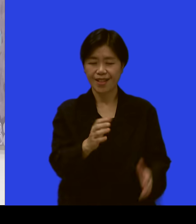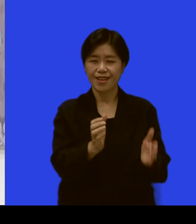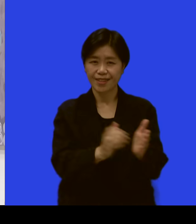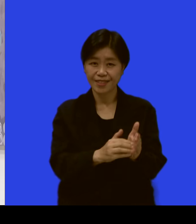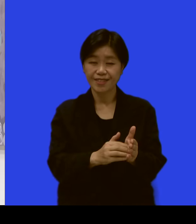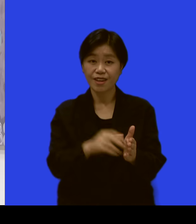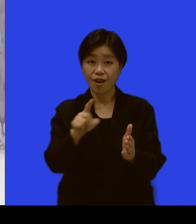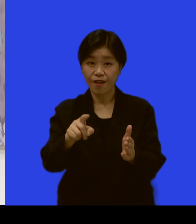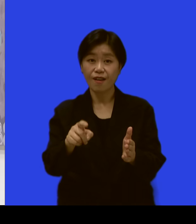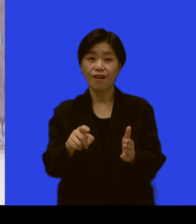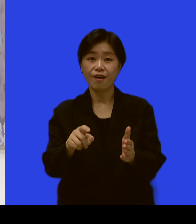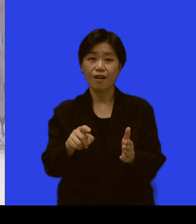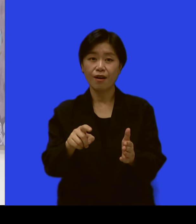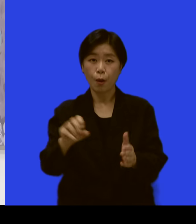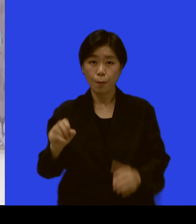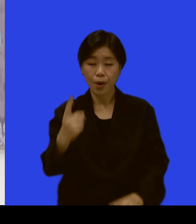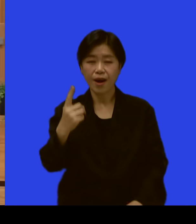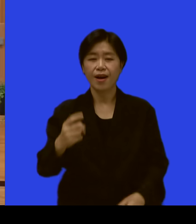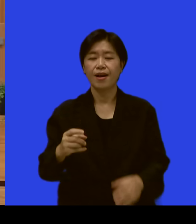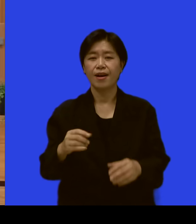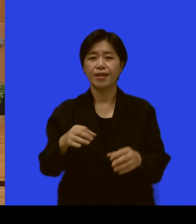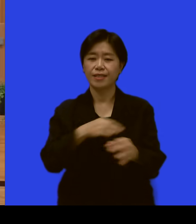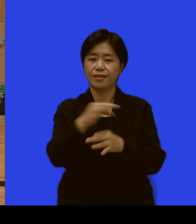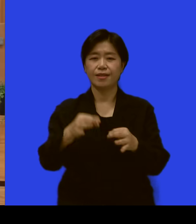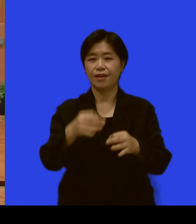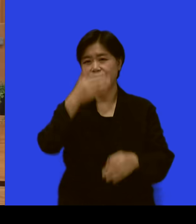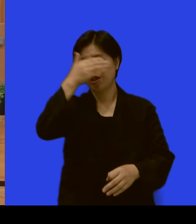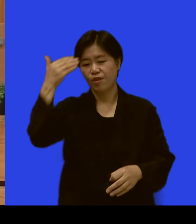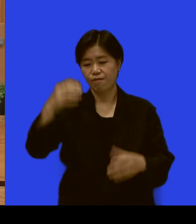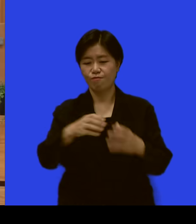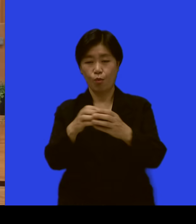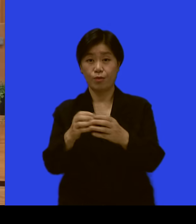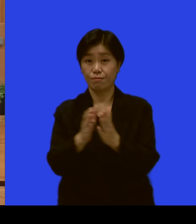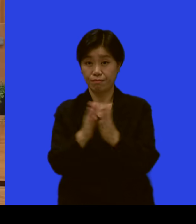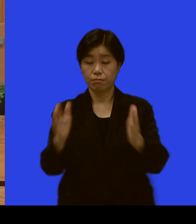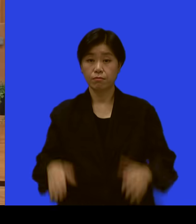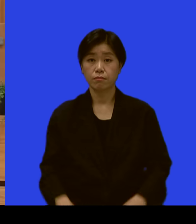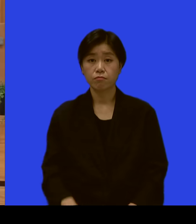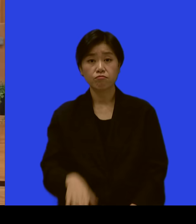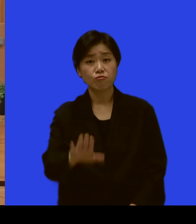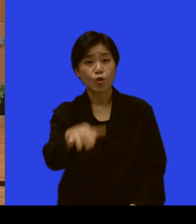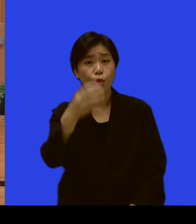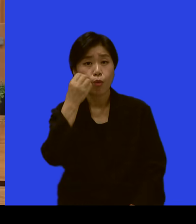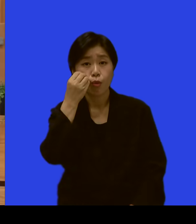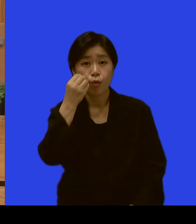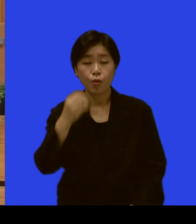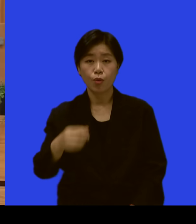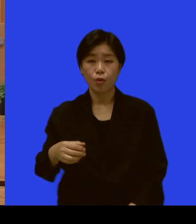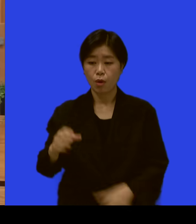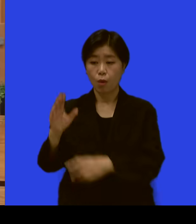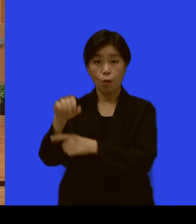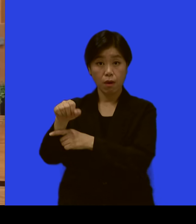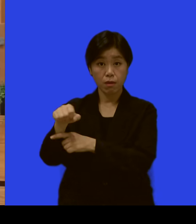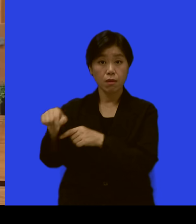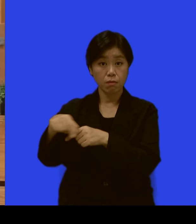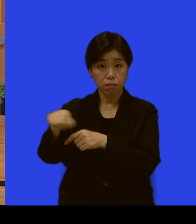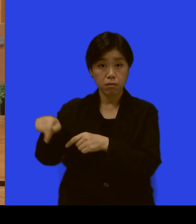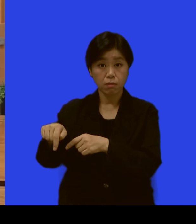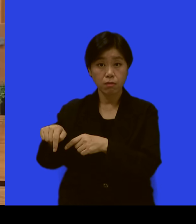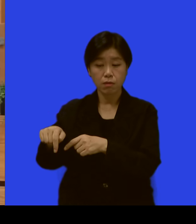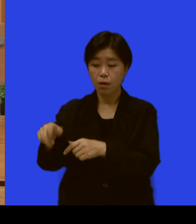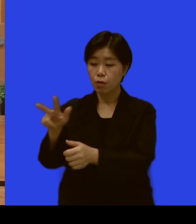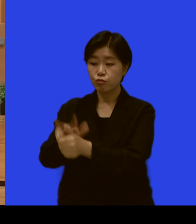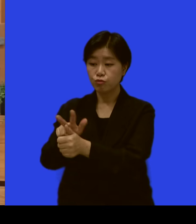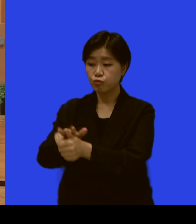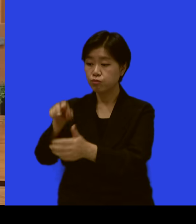시장 청년이 되게 된 거죠. 아, 근데 사실 이제 과일이라는 것이 우리가 이제 흔히 마트에서 쉽게 접할 수가 있잖아요. 네네네. 근데